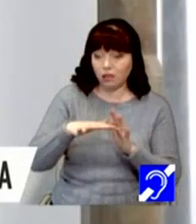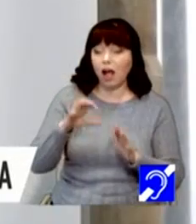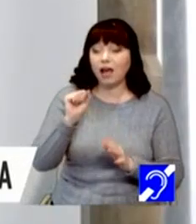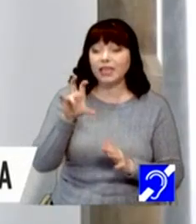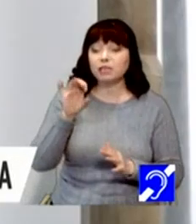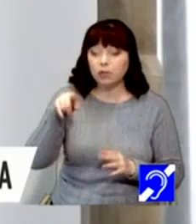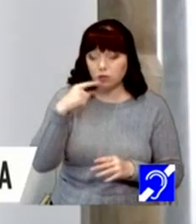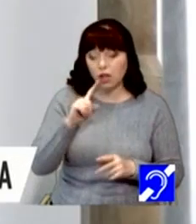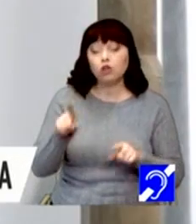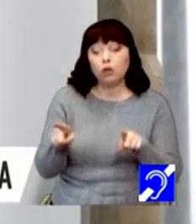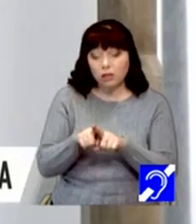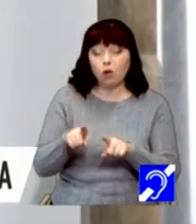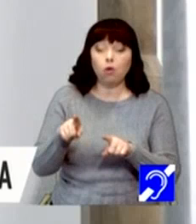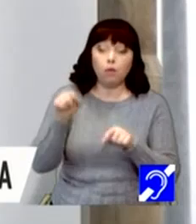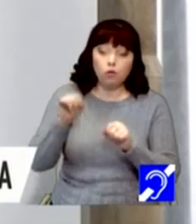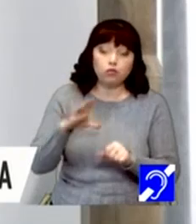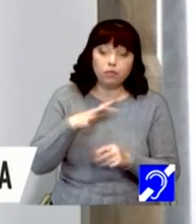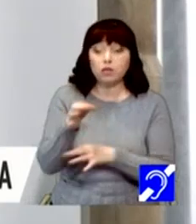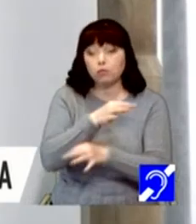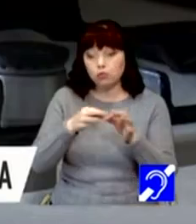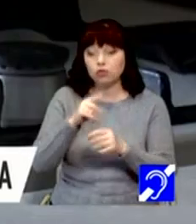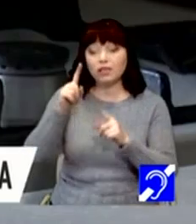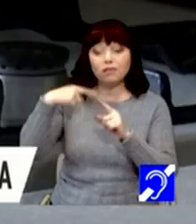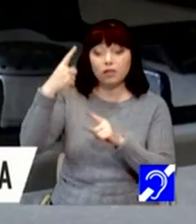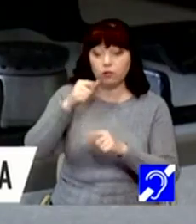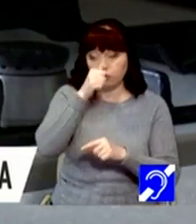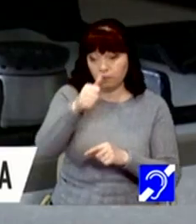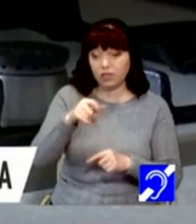o asemenea decizie ar putea fi luată în luna iulie